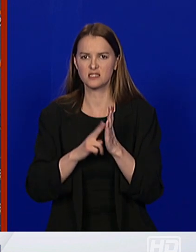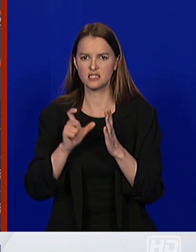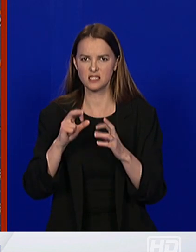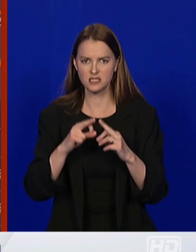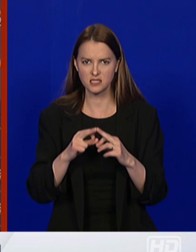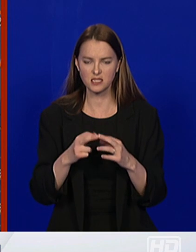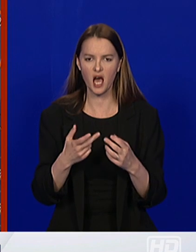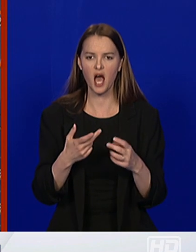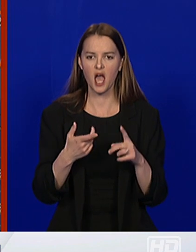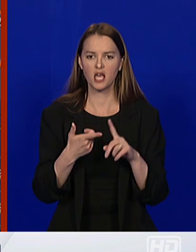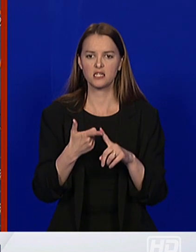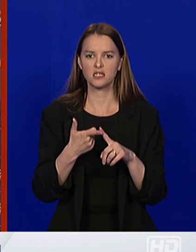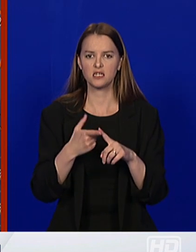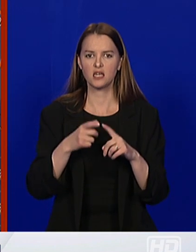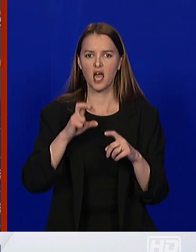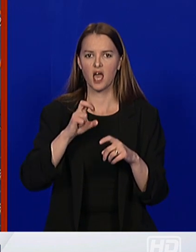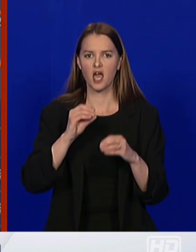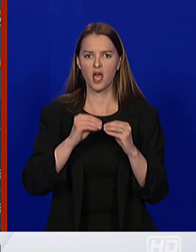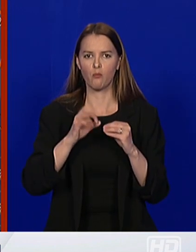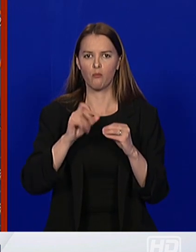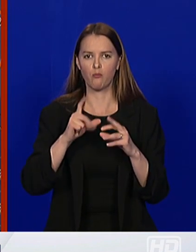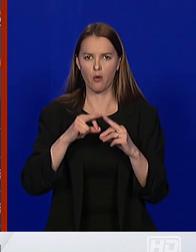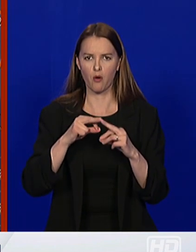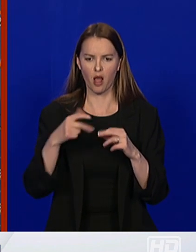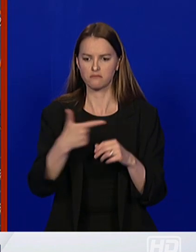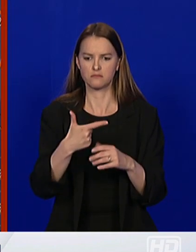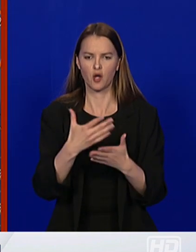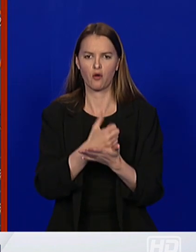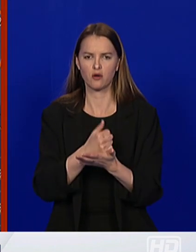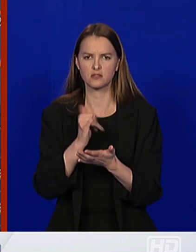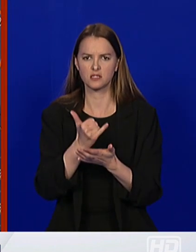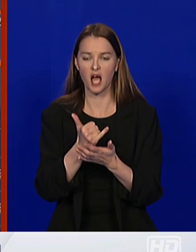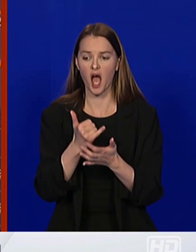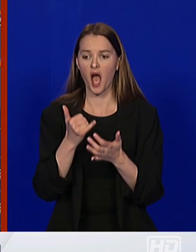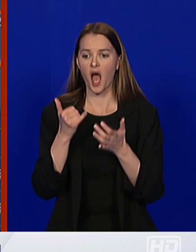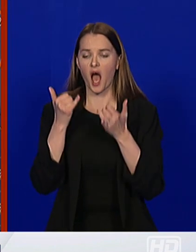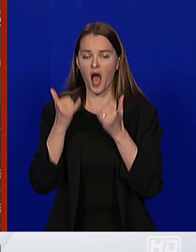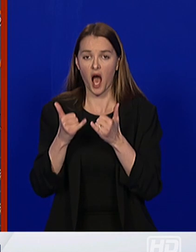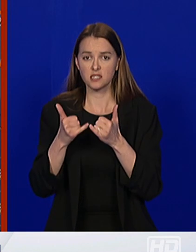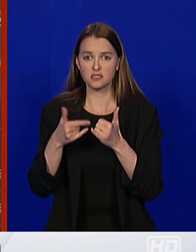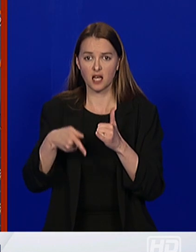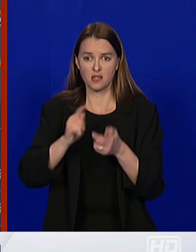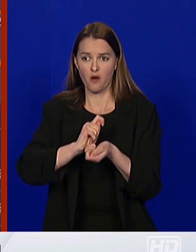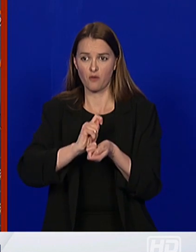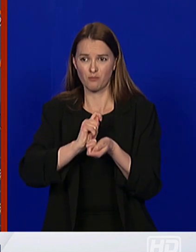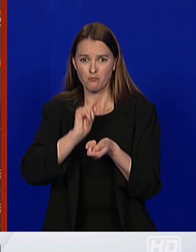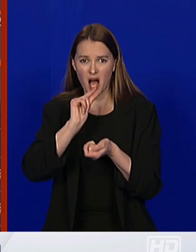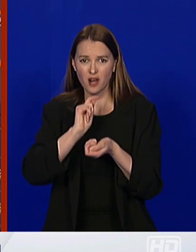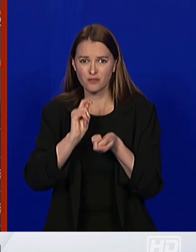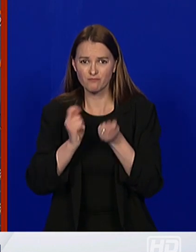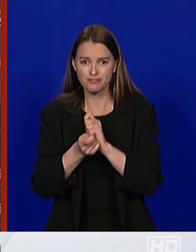a u ovom trenutku se pokazala potreba da malo modificiramo tu karantenu u samoizolaciju, pa smo zbog toga